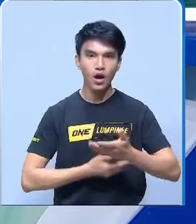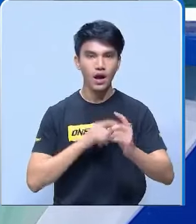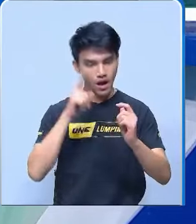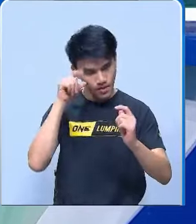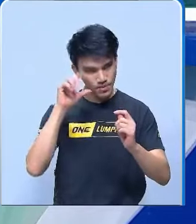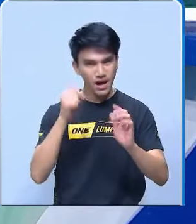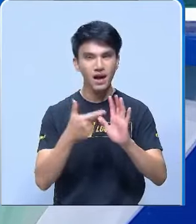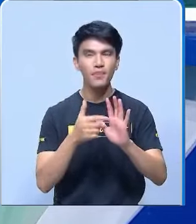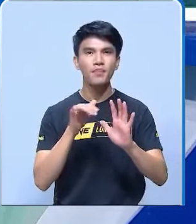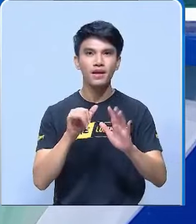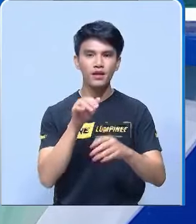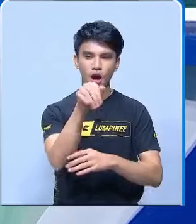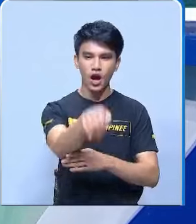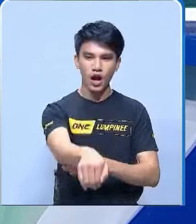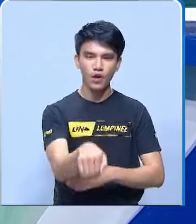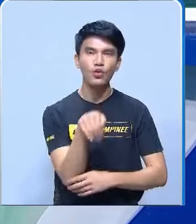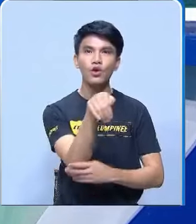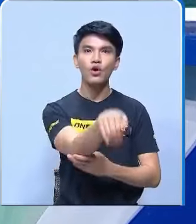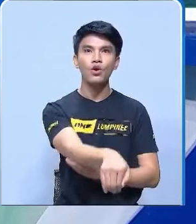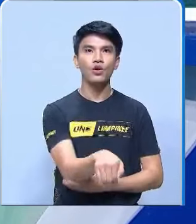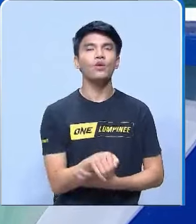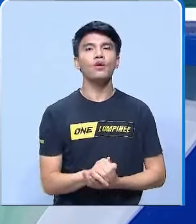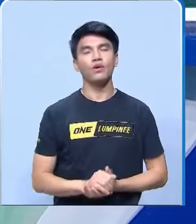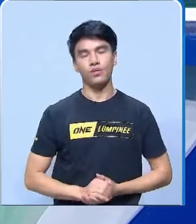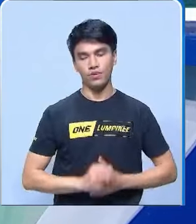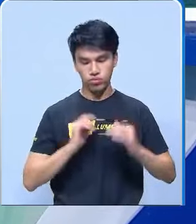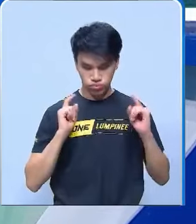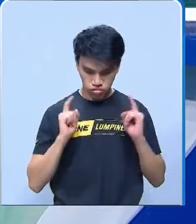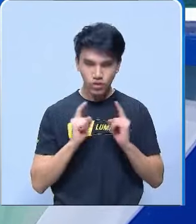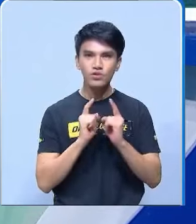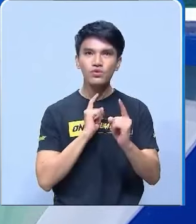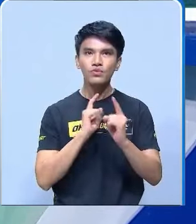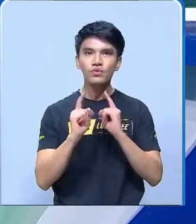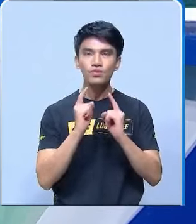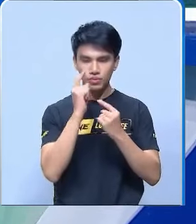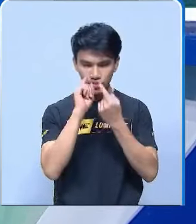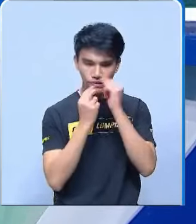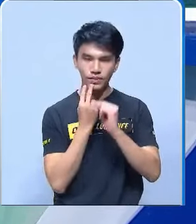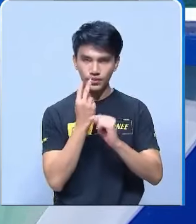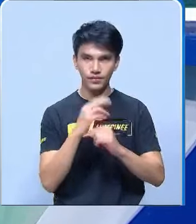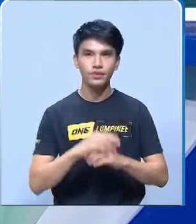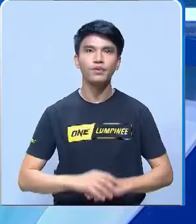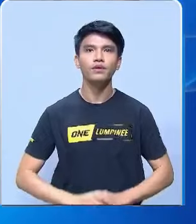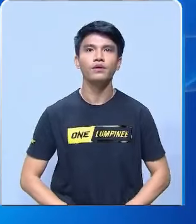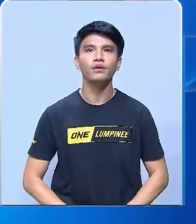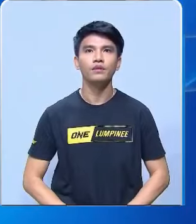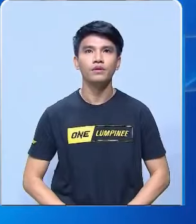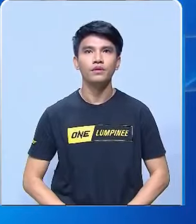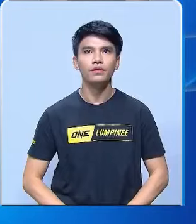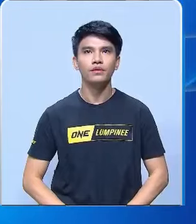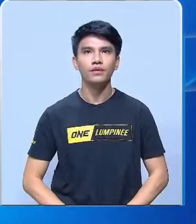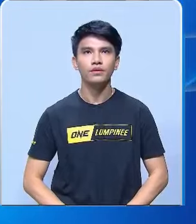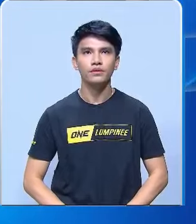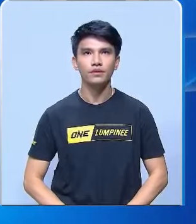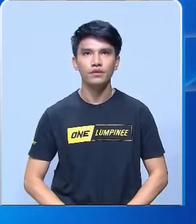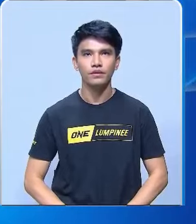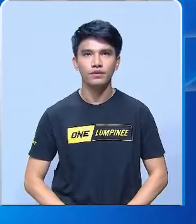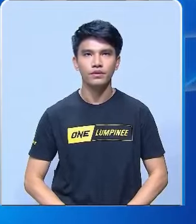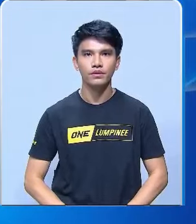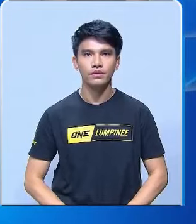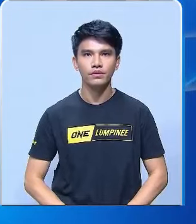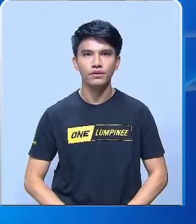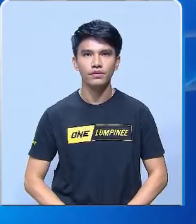ก็ขุดตักดินอยู่คนเดียวเลยเข้าไปพูดคุย มีน้ำตาลื้นนะเอาไปดูภาพกันหน่อย พี่น้องนี่คือร้านข